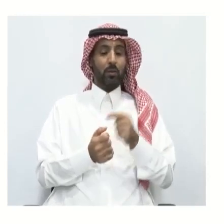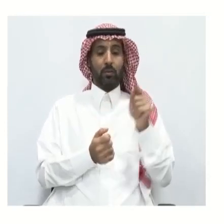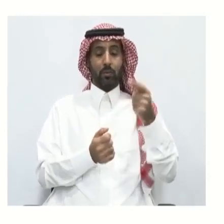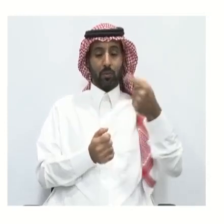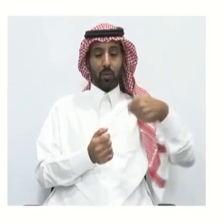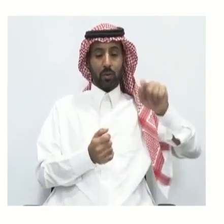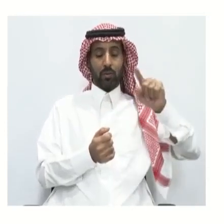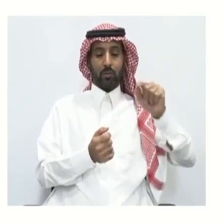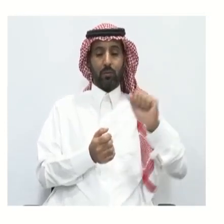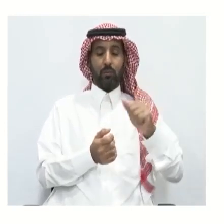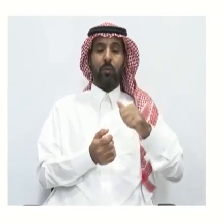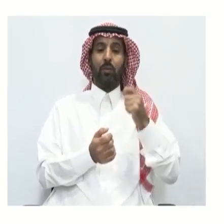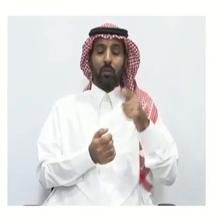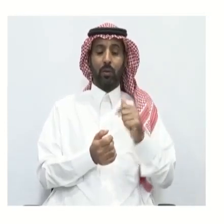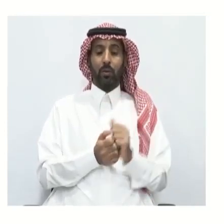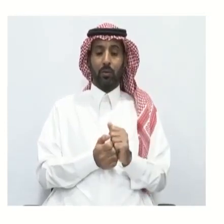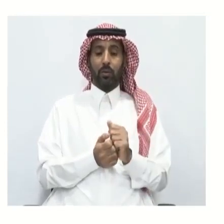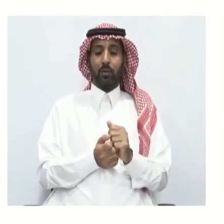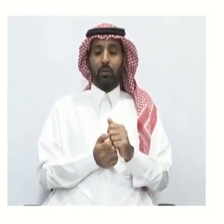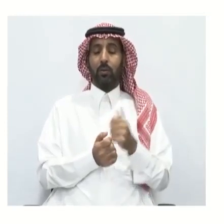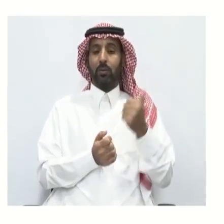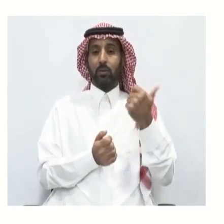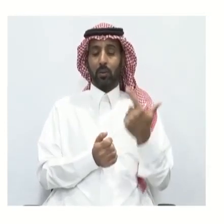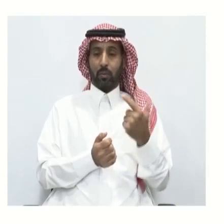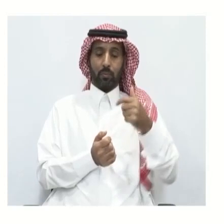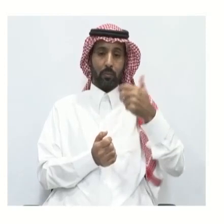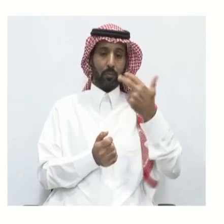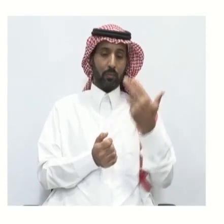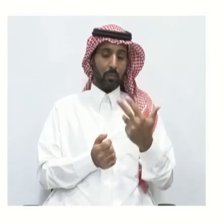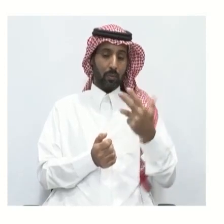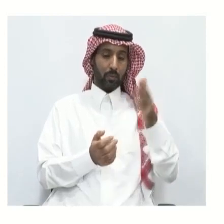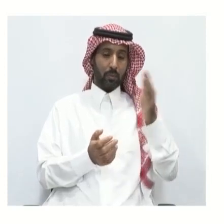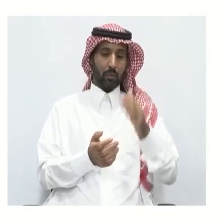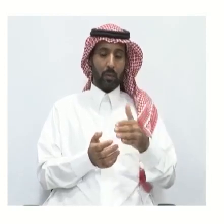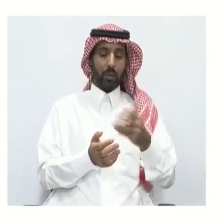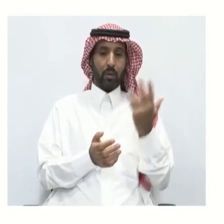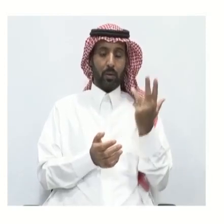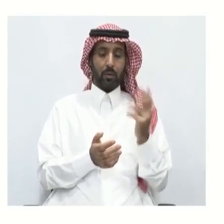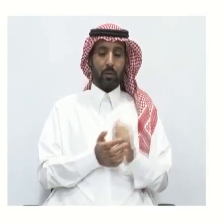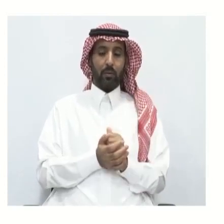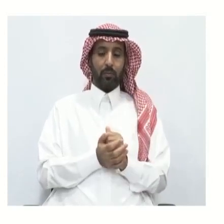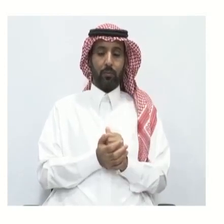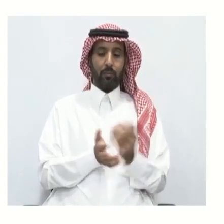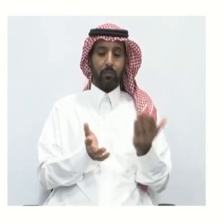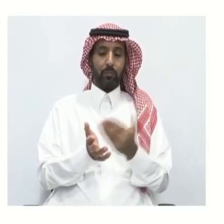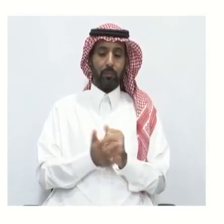من هيدروكسيد الالمنيوم اذا الخطوه الاولى حسبنا عدد مولات هيدروكسيد الالمنيوم